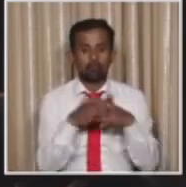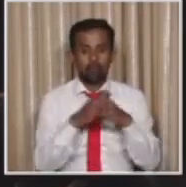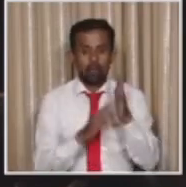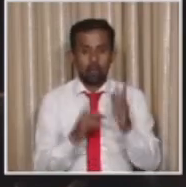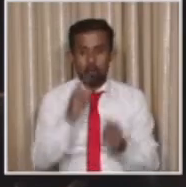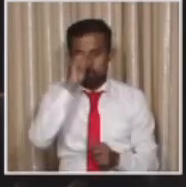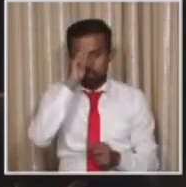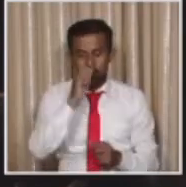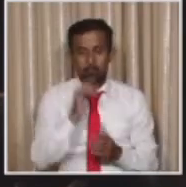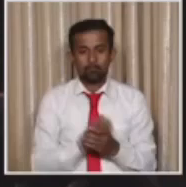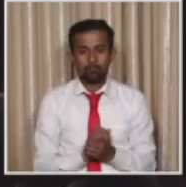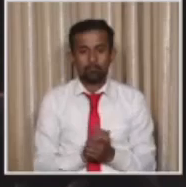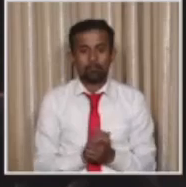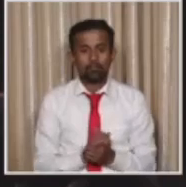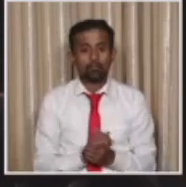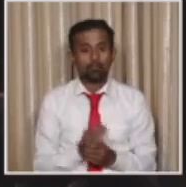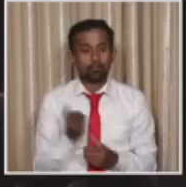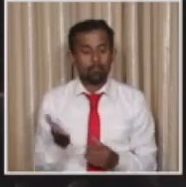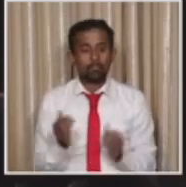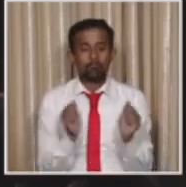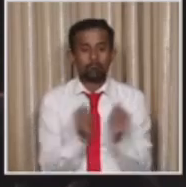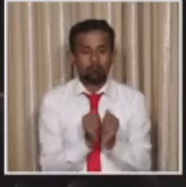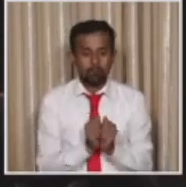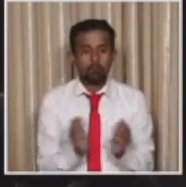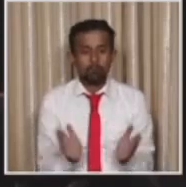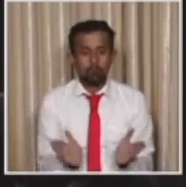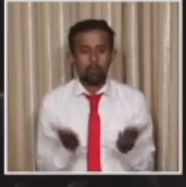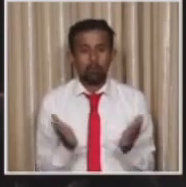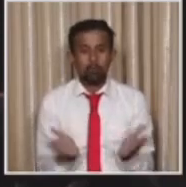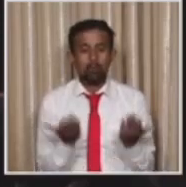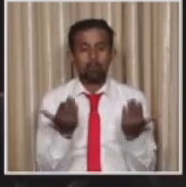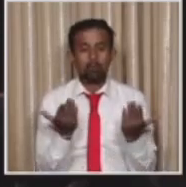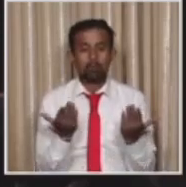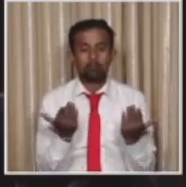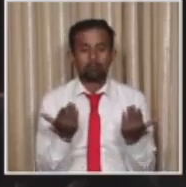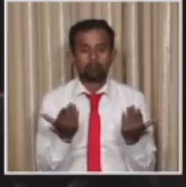මැතිතුමනි, මේ වැඩපිළිවෙල ක්‍රියාත්මක කරන්න කරපු